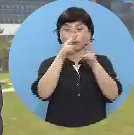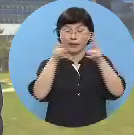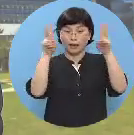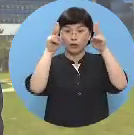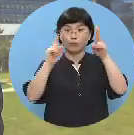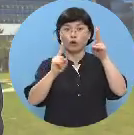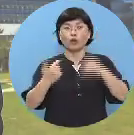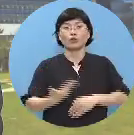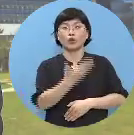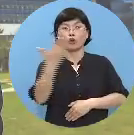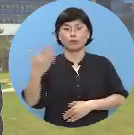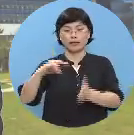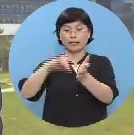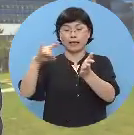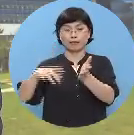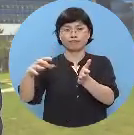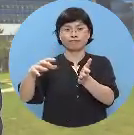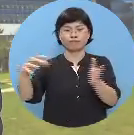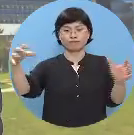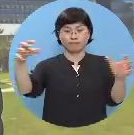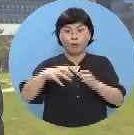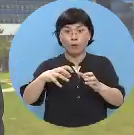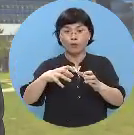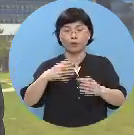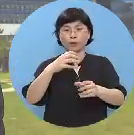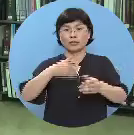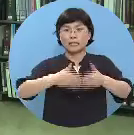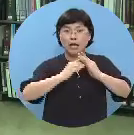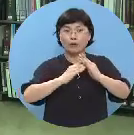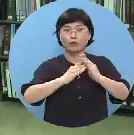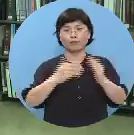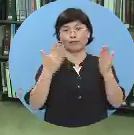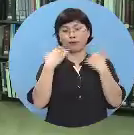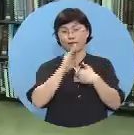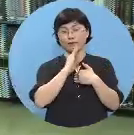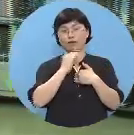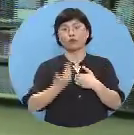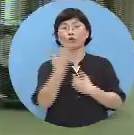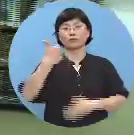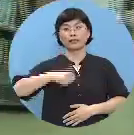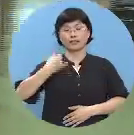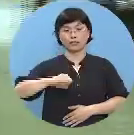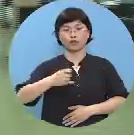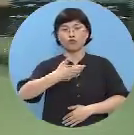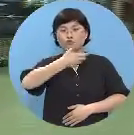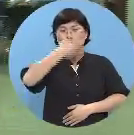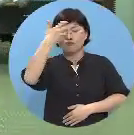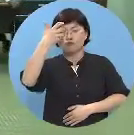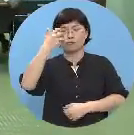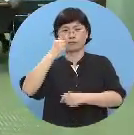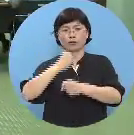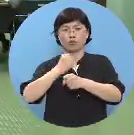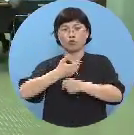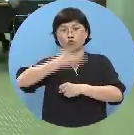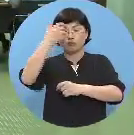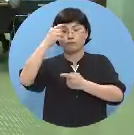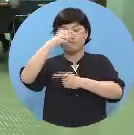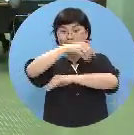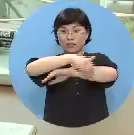전남도립대학교는 여러분들의 세금으로 설립한 공립대학교입니다. 여러분 자녀들이 꿈을 꾸고